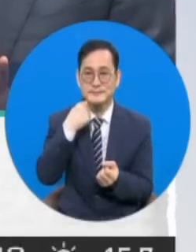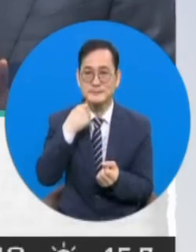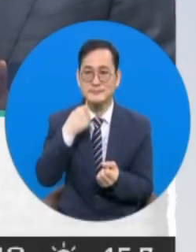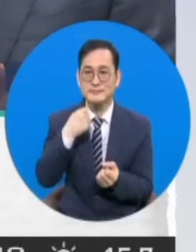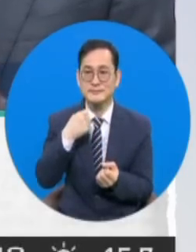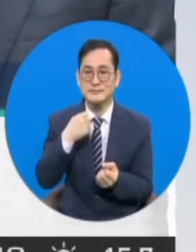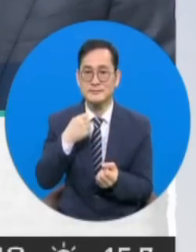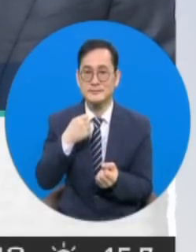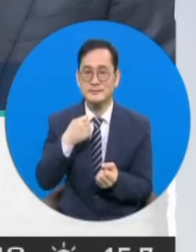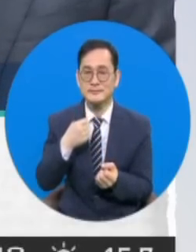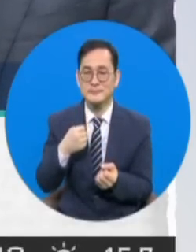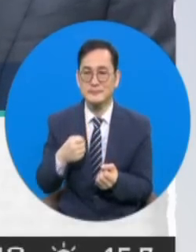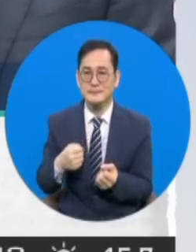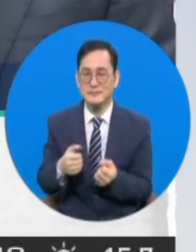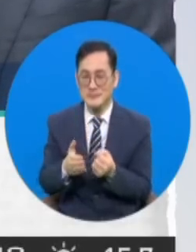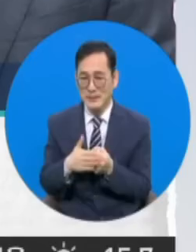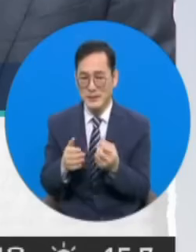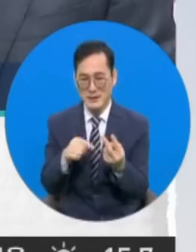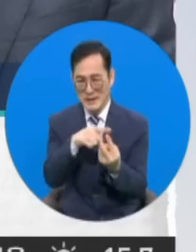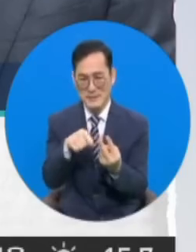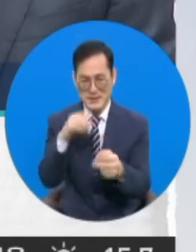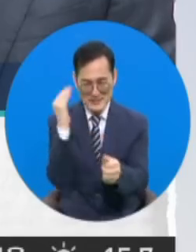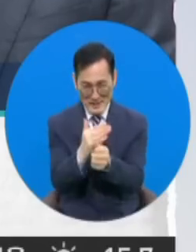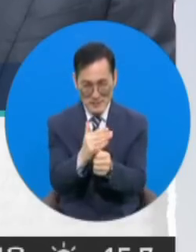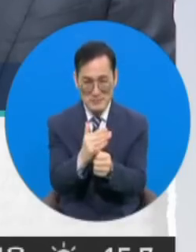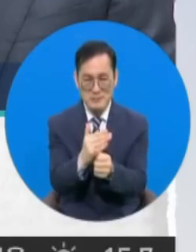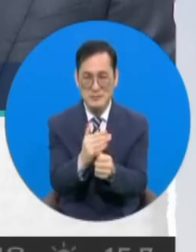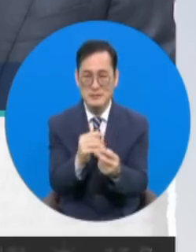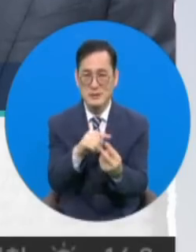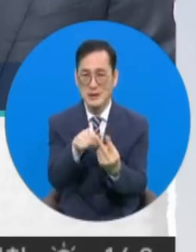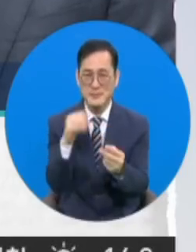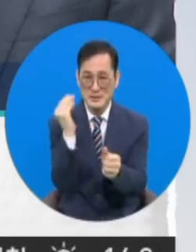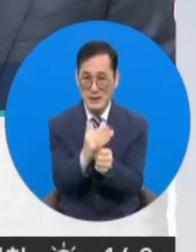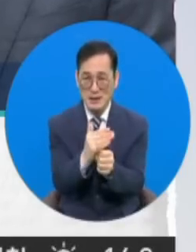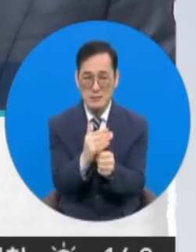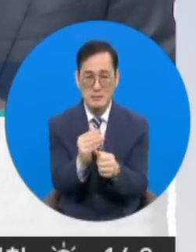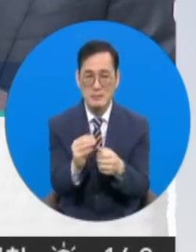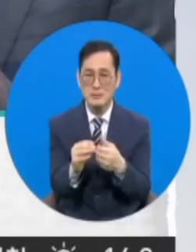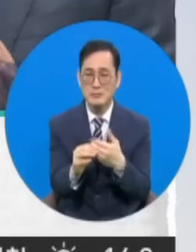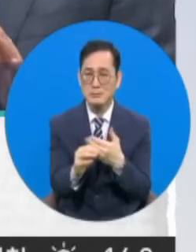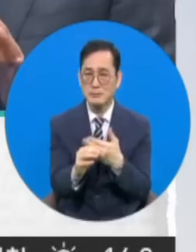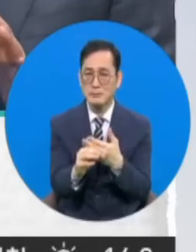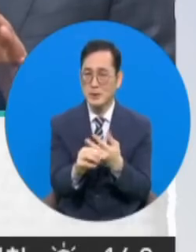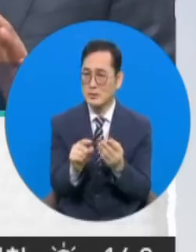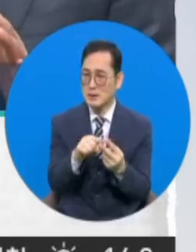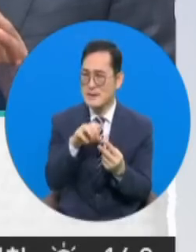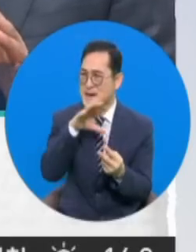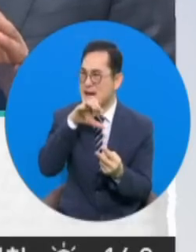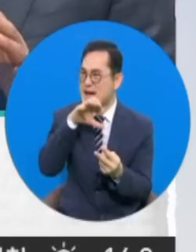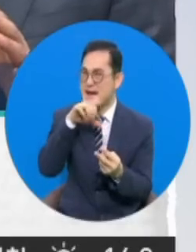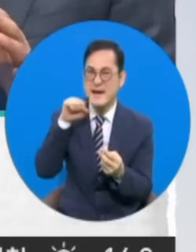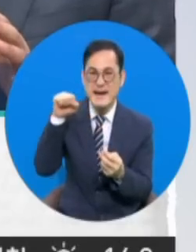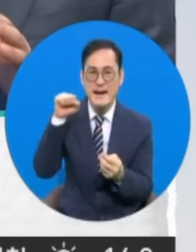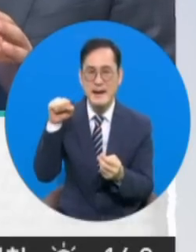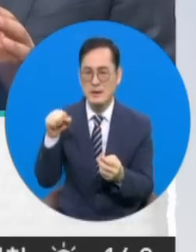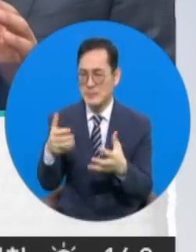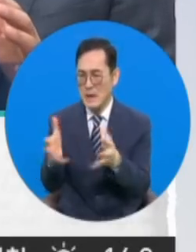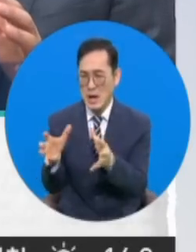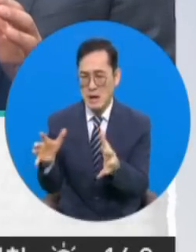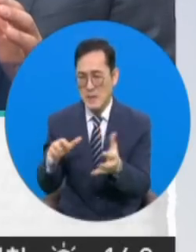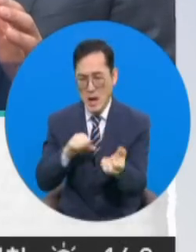당에서 하는 가지고서 두 최고위원을 좀 설득도 하고 또 말하자면 나중에